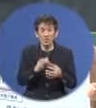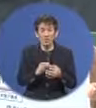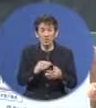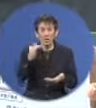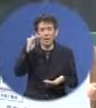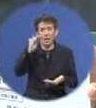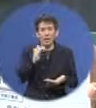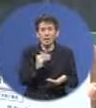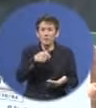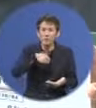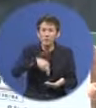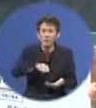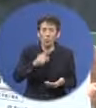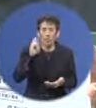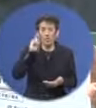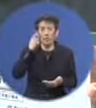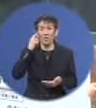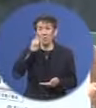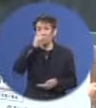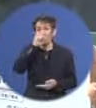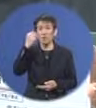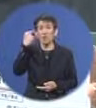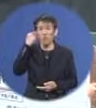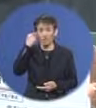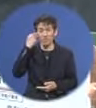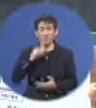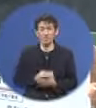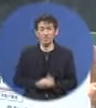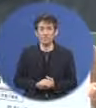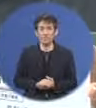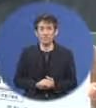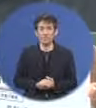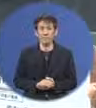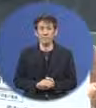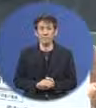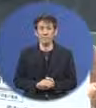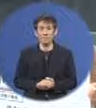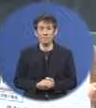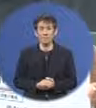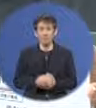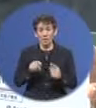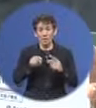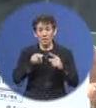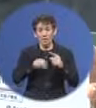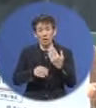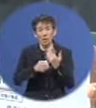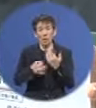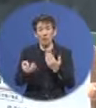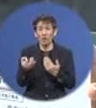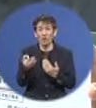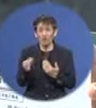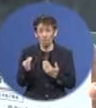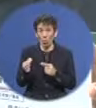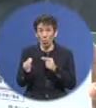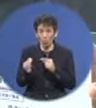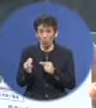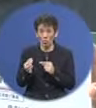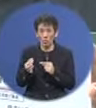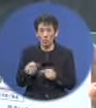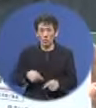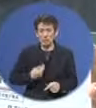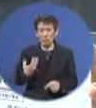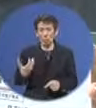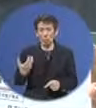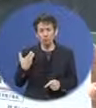こうという運動をした方がいいと思うし、それからその、介護保険料もですね、自己負担